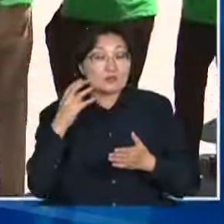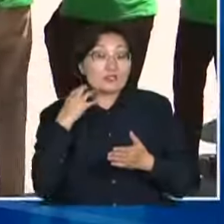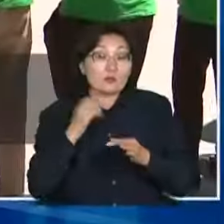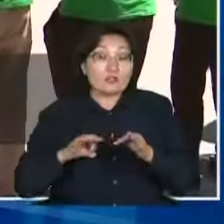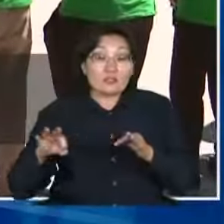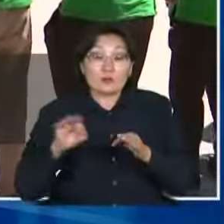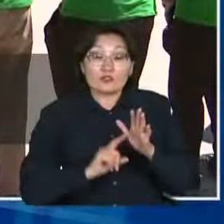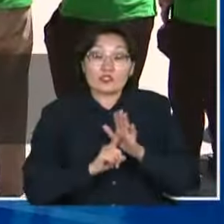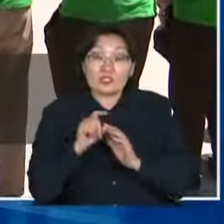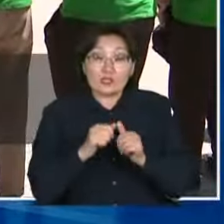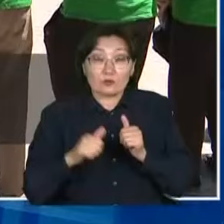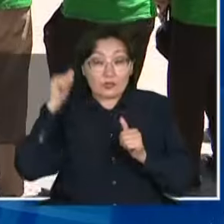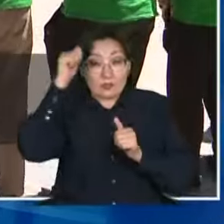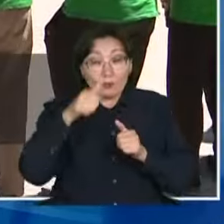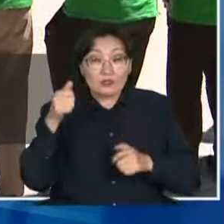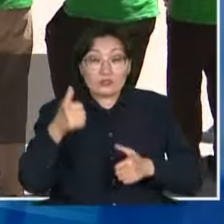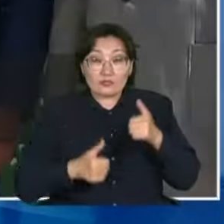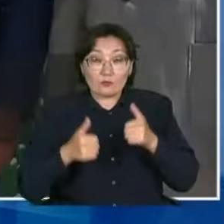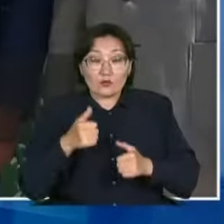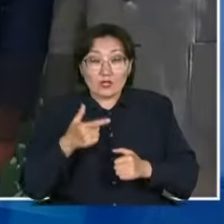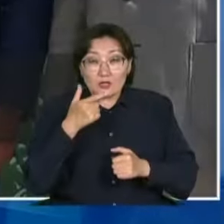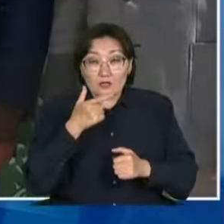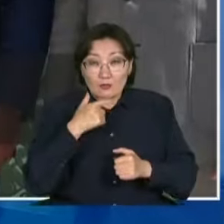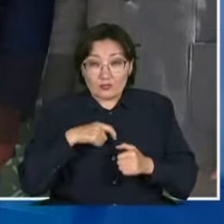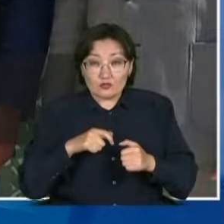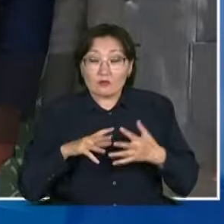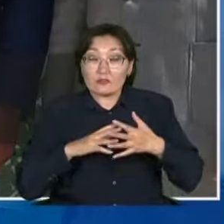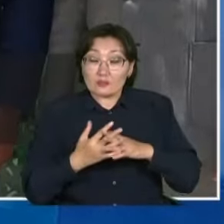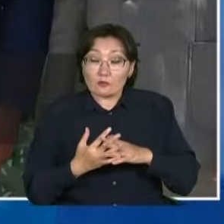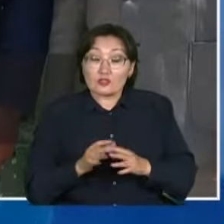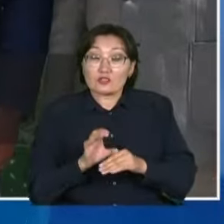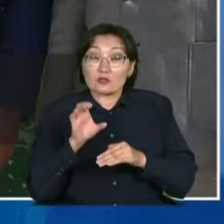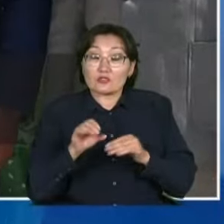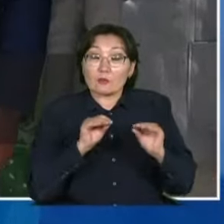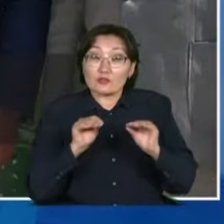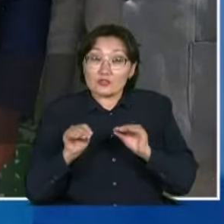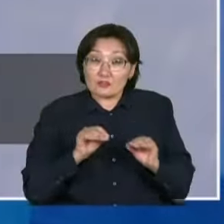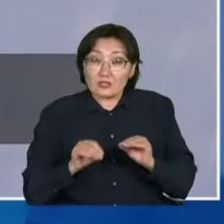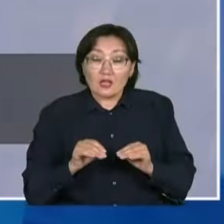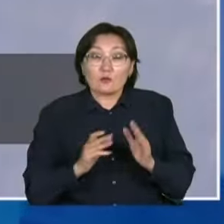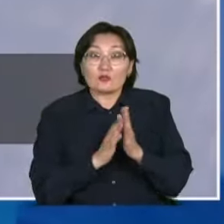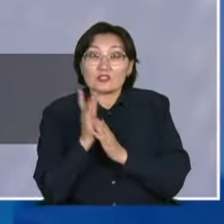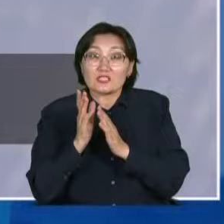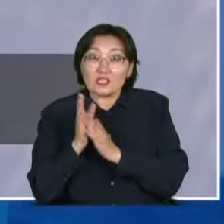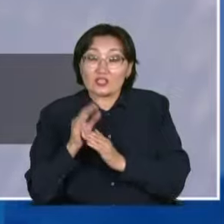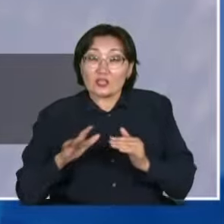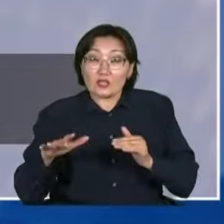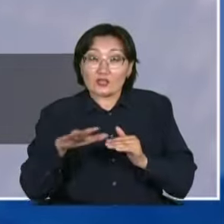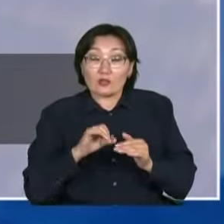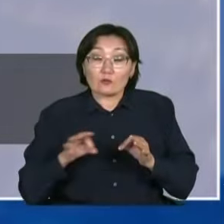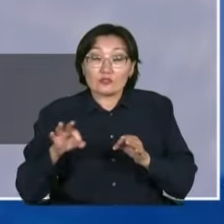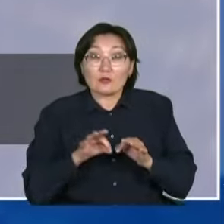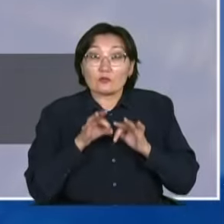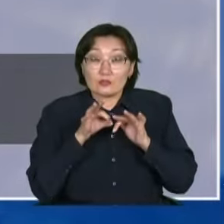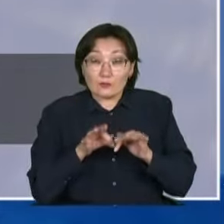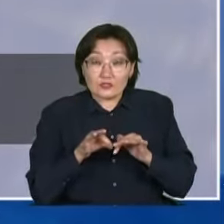области стартовал ежегодный конкурс «Образцовый населенный пункт». Он направлен на благоустройство и озеленение региона. По словам организаторов, в